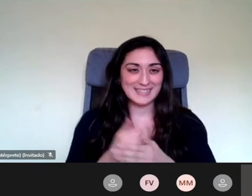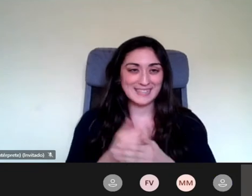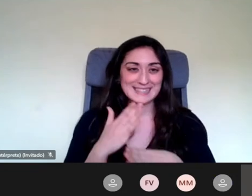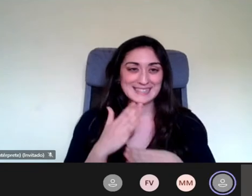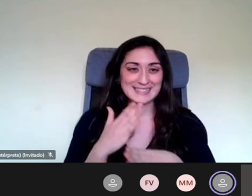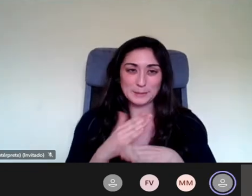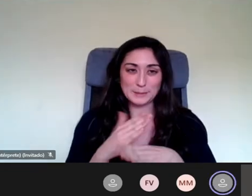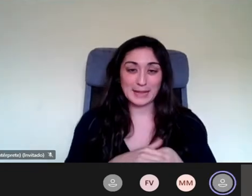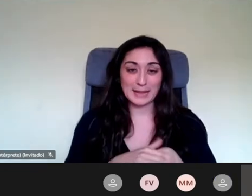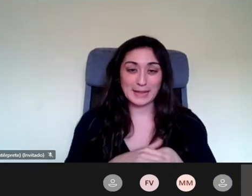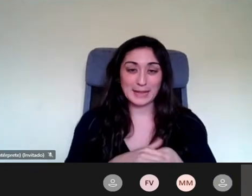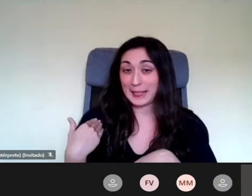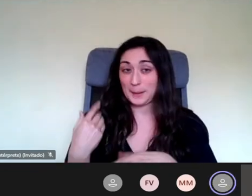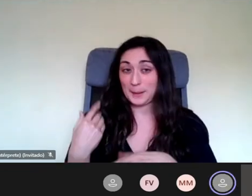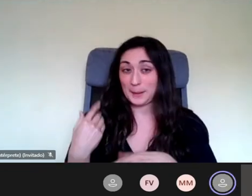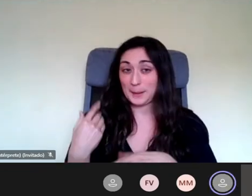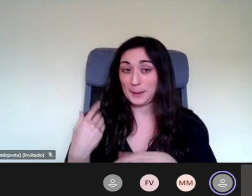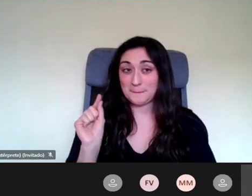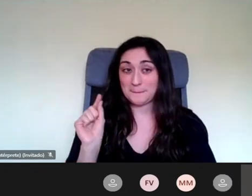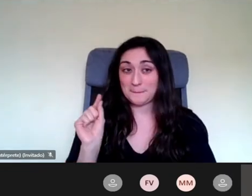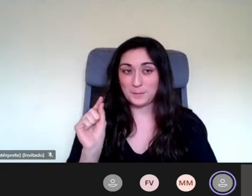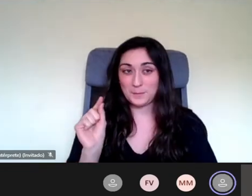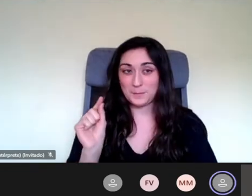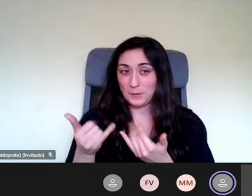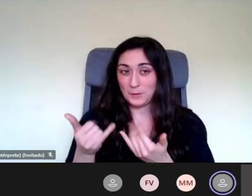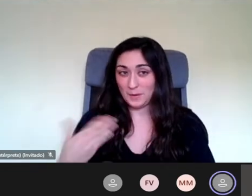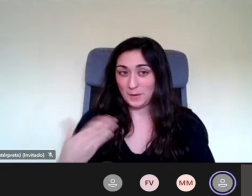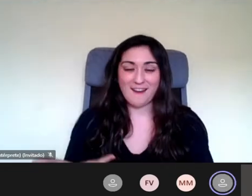problema. A veure si...